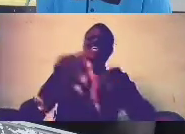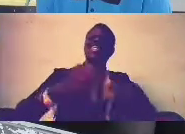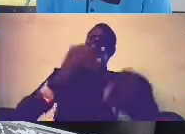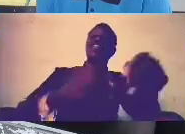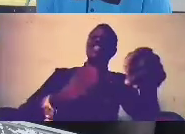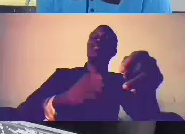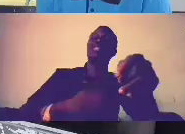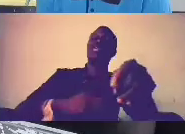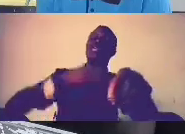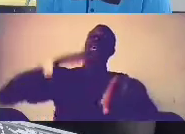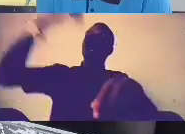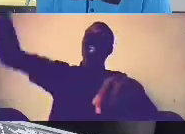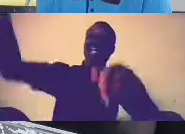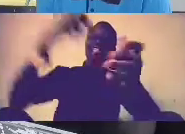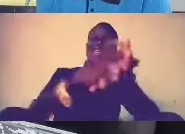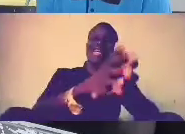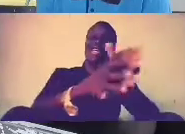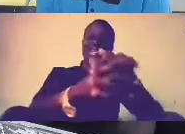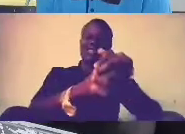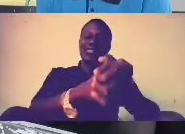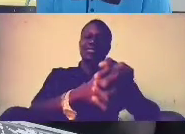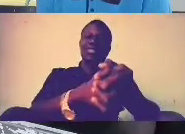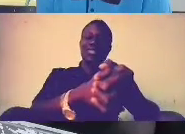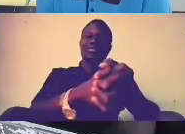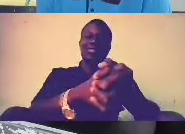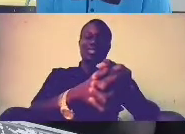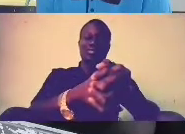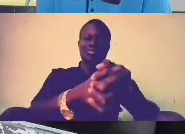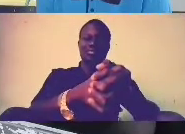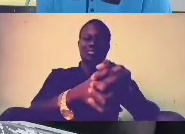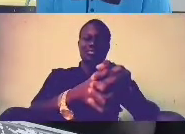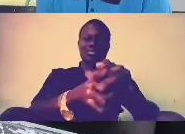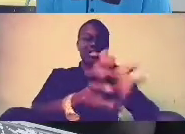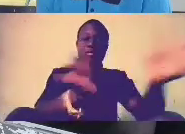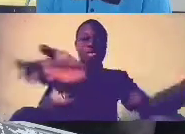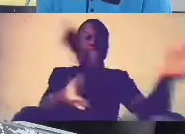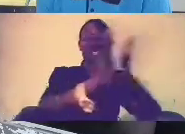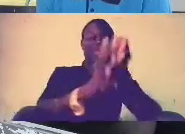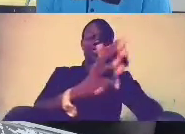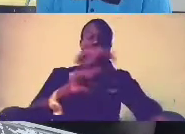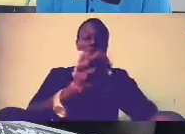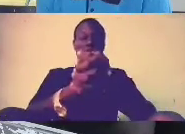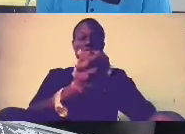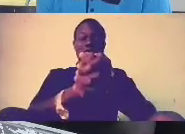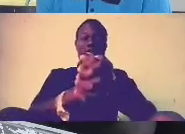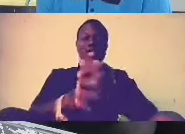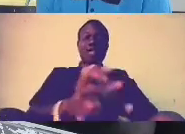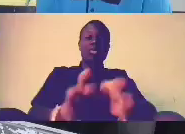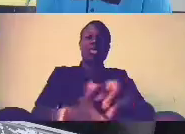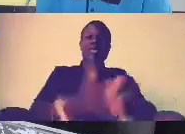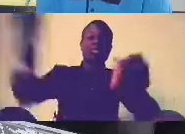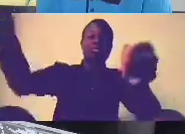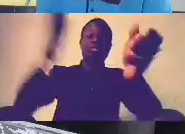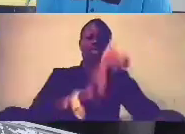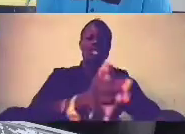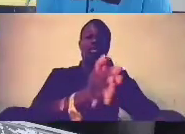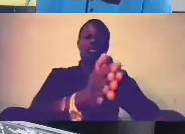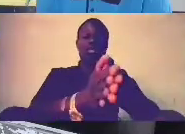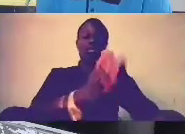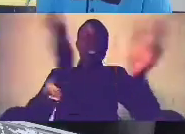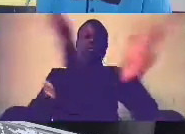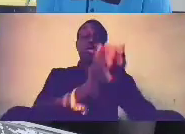dit qu'une telle personne a réalisé un rêve tant voulu. J'ai pris l'exemple sur la construction. Peut-être tu